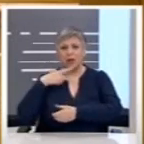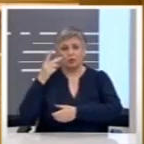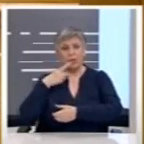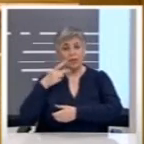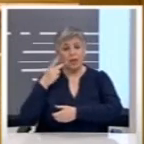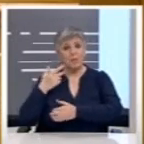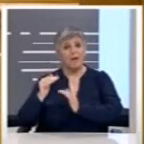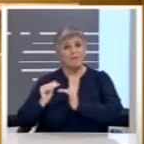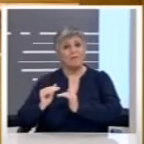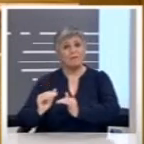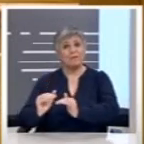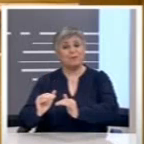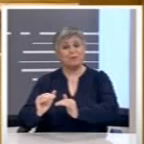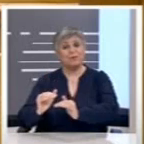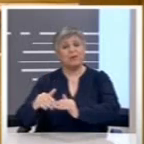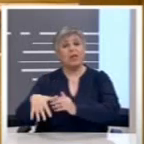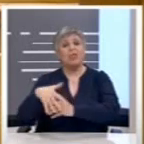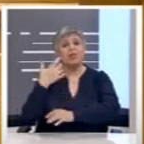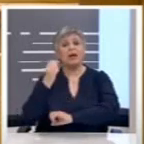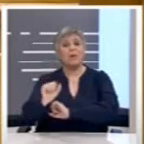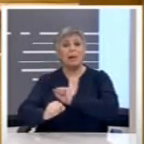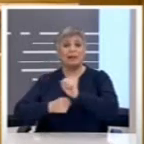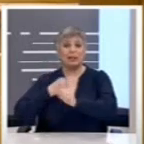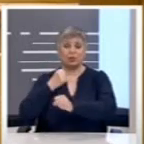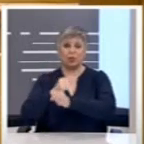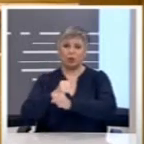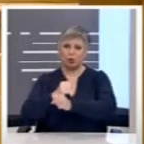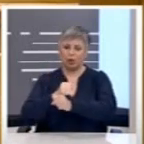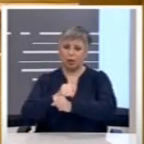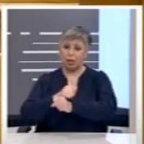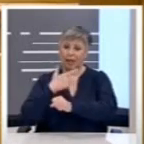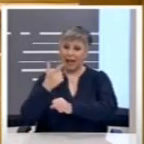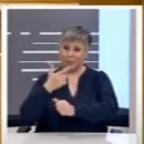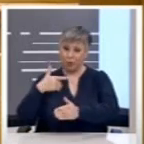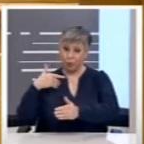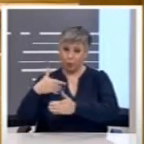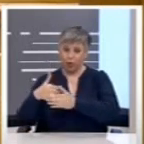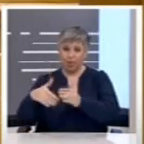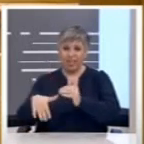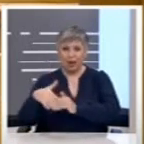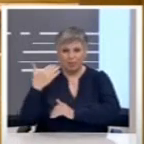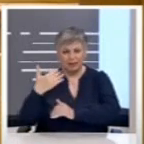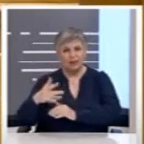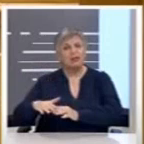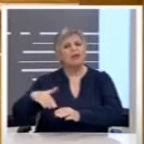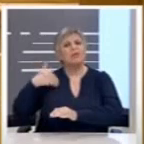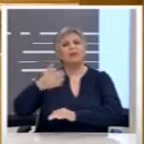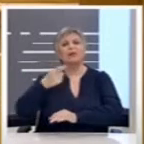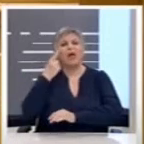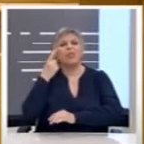να διατηρηθούν για 15 χρόνια και μετά θα γίνει μια ανασκόπηση, review, κατά